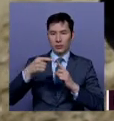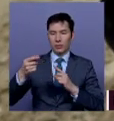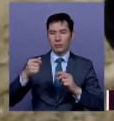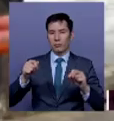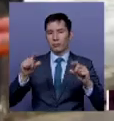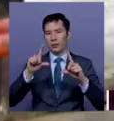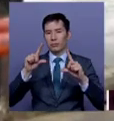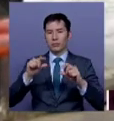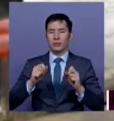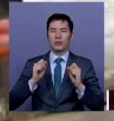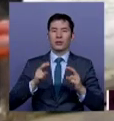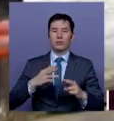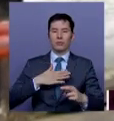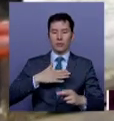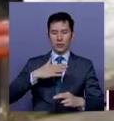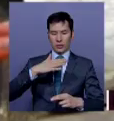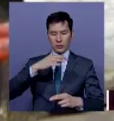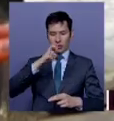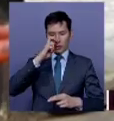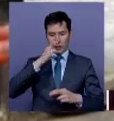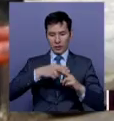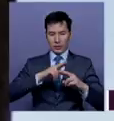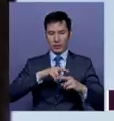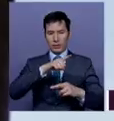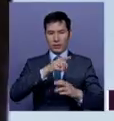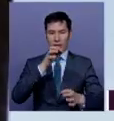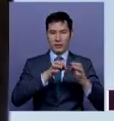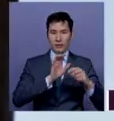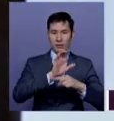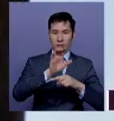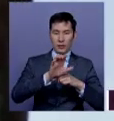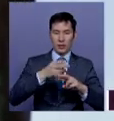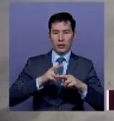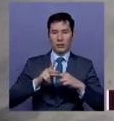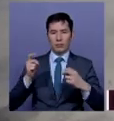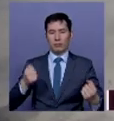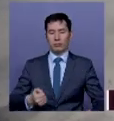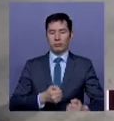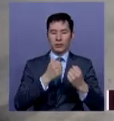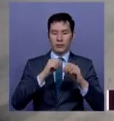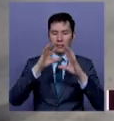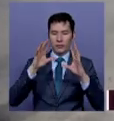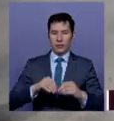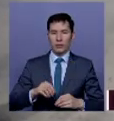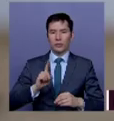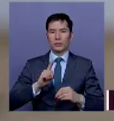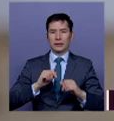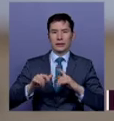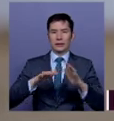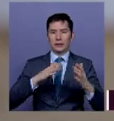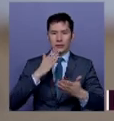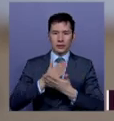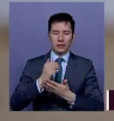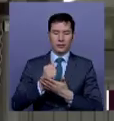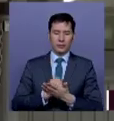дейді. Ал біздің елімізде мұнай өндірушілерді қолдауға арналған барлық жағдай жасалған. Әзірге қаралтын нарығында компаниялар бұрынғы